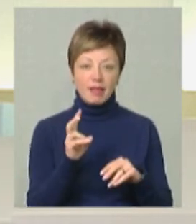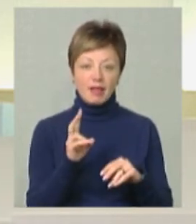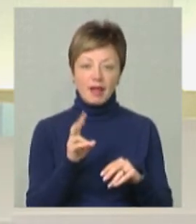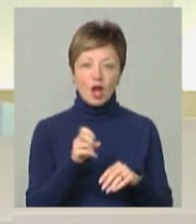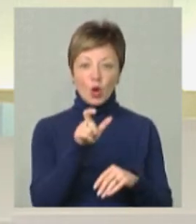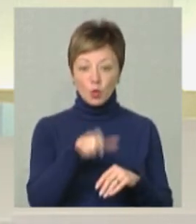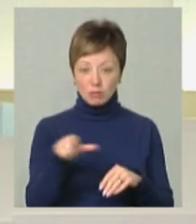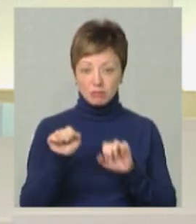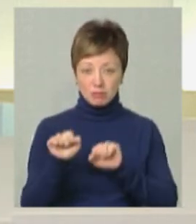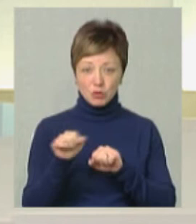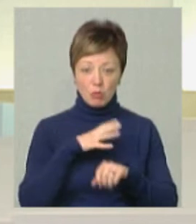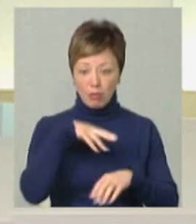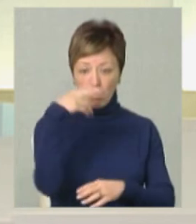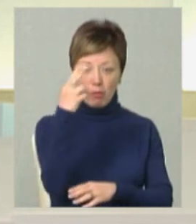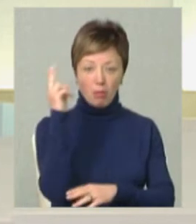безпеки людини. І